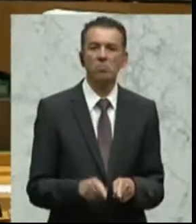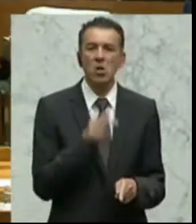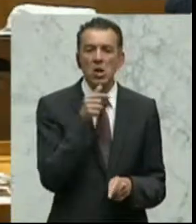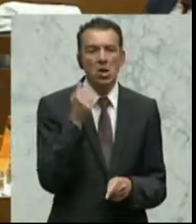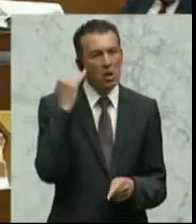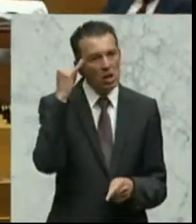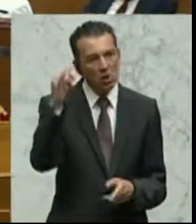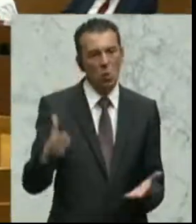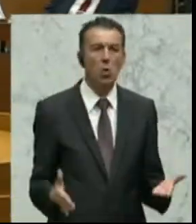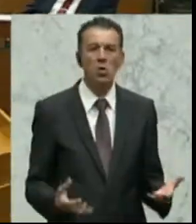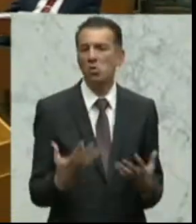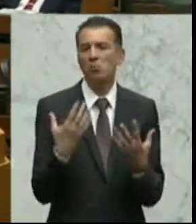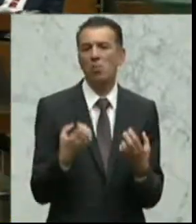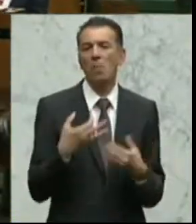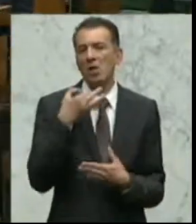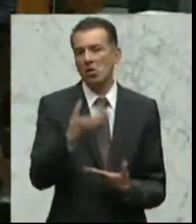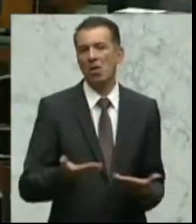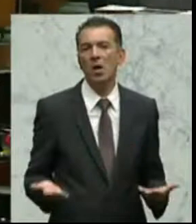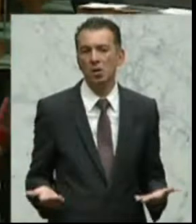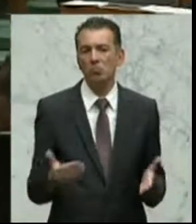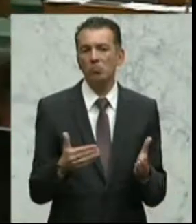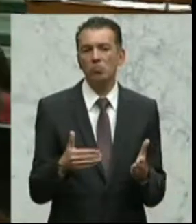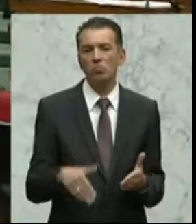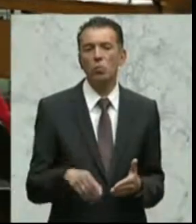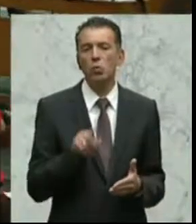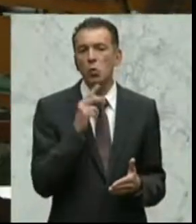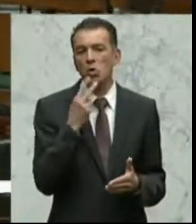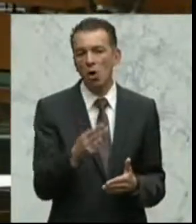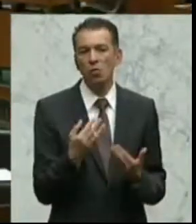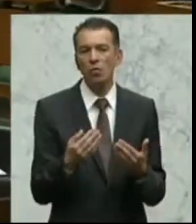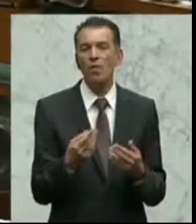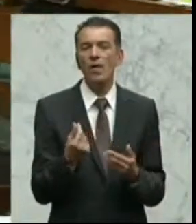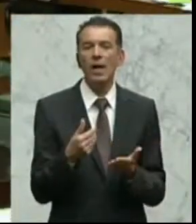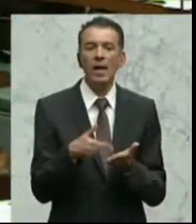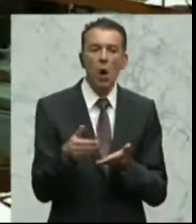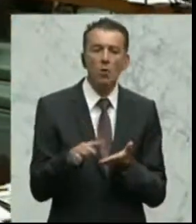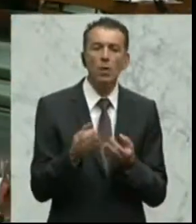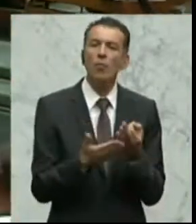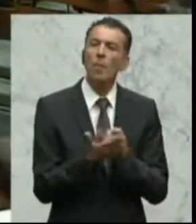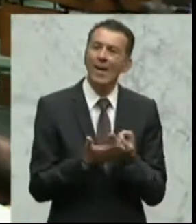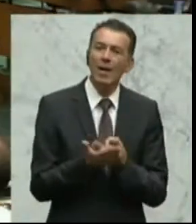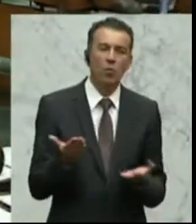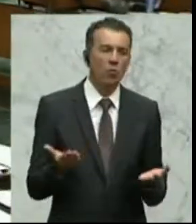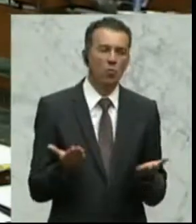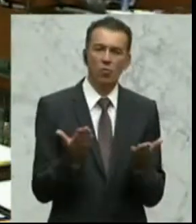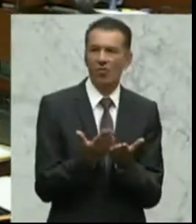relativ pragmatische Frage. Wir brauchen uns nur anschauen, wie viel Geld geben wir aus für Bildung. Und wenn wir das vergleichen,